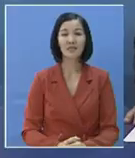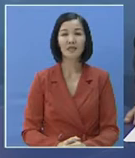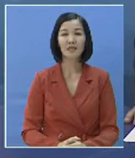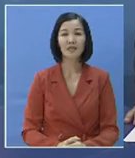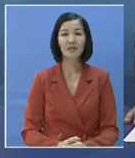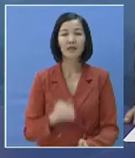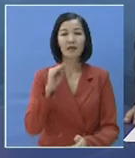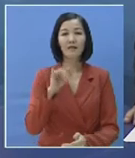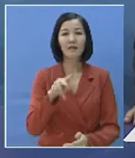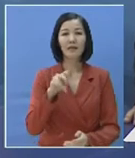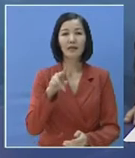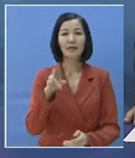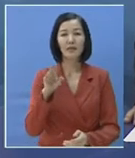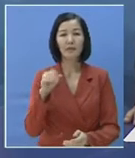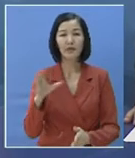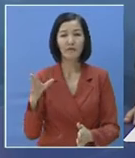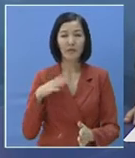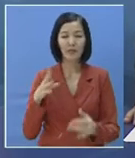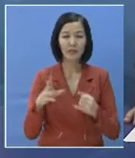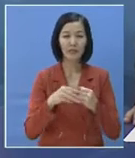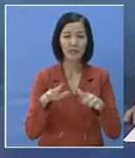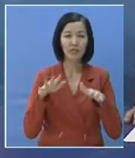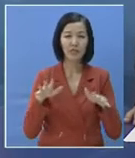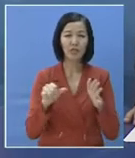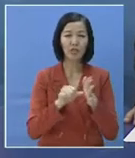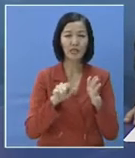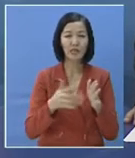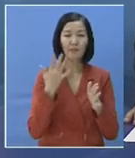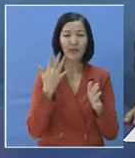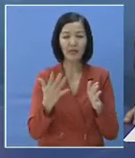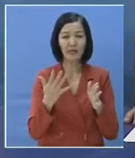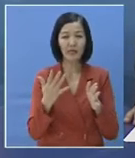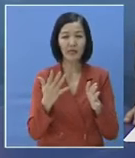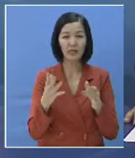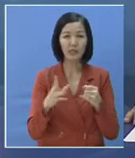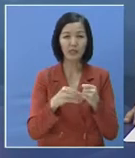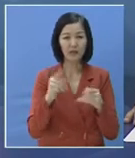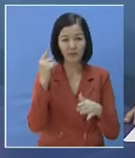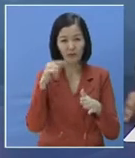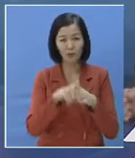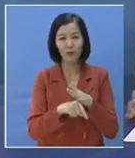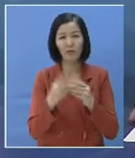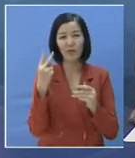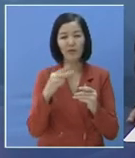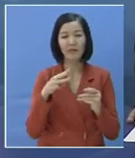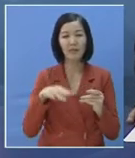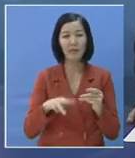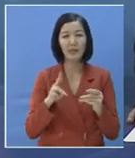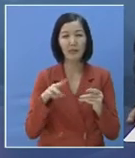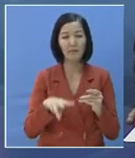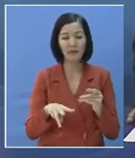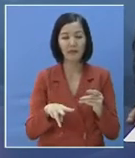На Филиппинах произошло землетрясение магнитудой 6,5. Очаг стихии залегал на глубине около